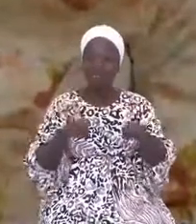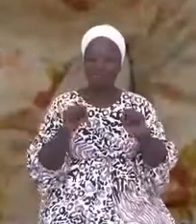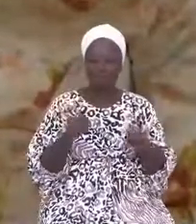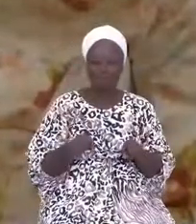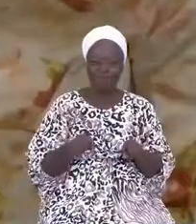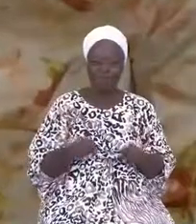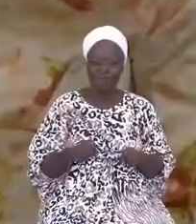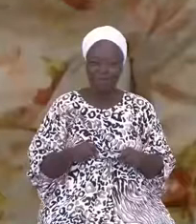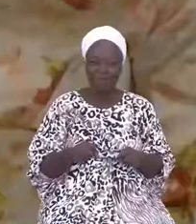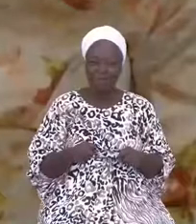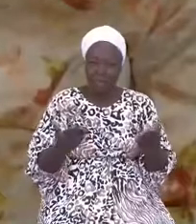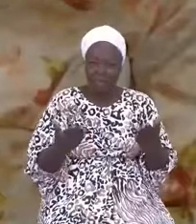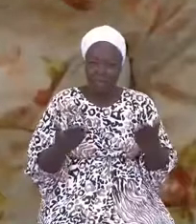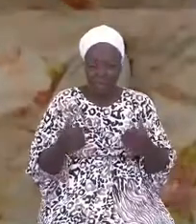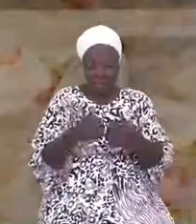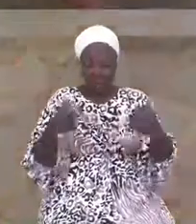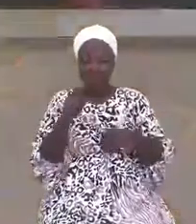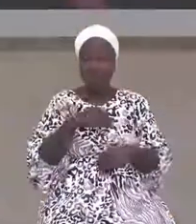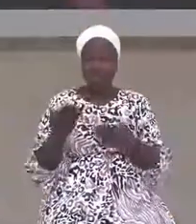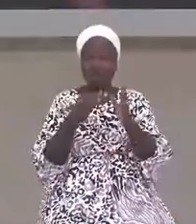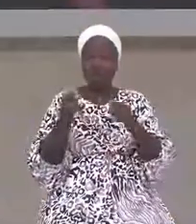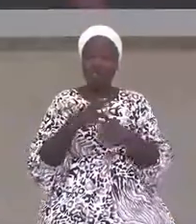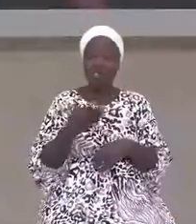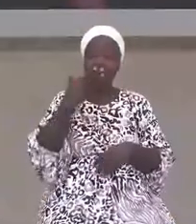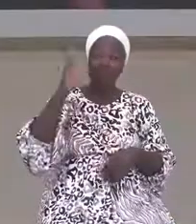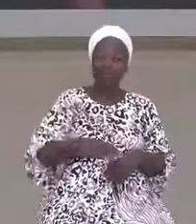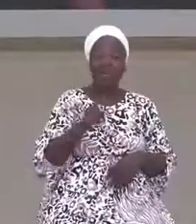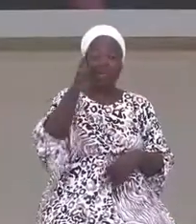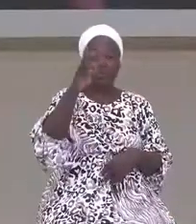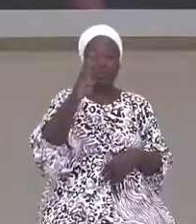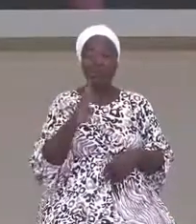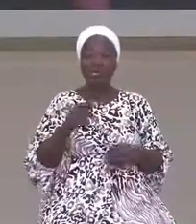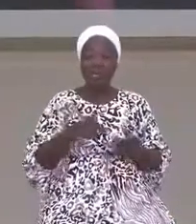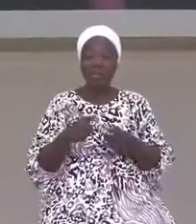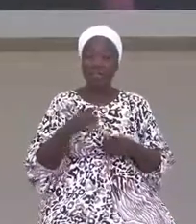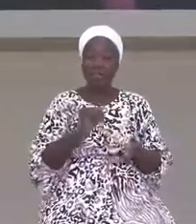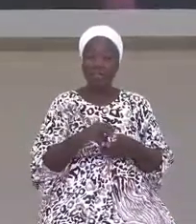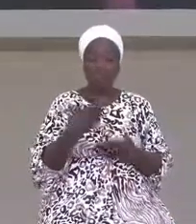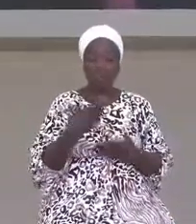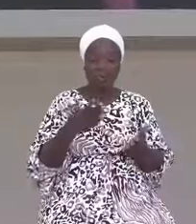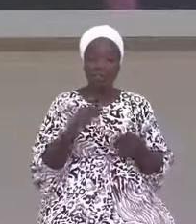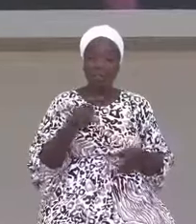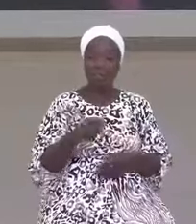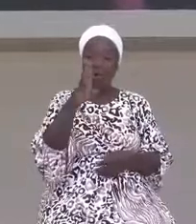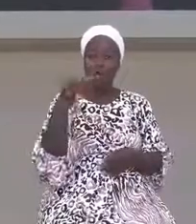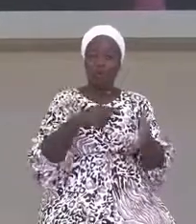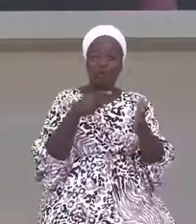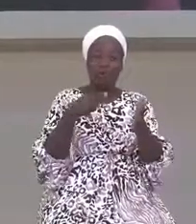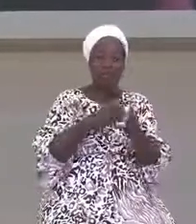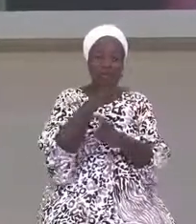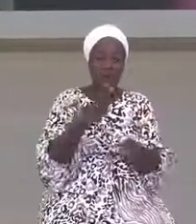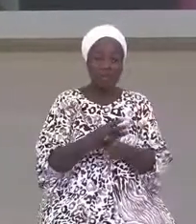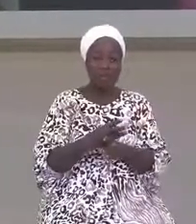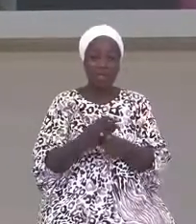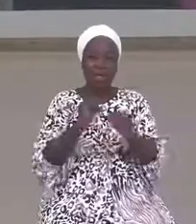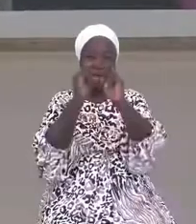que tu serves un Dieu étranger. À moins que tu serves un Dieu de ce monde. Si tu sers le